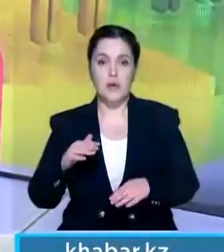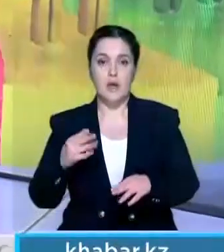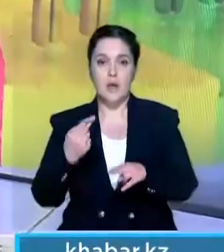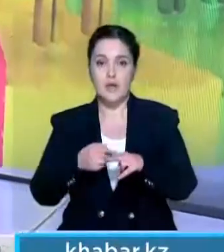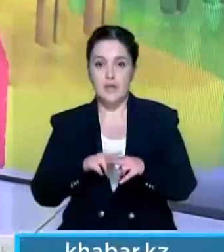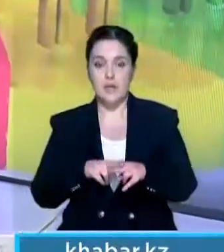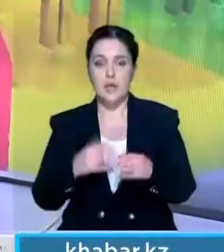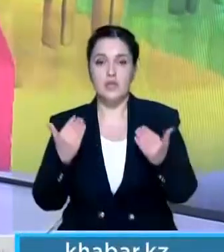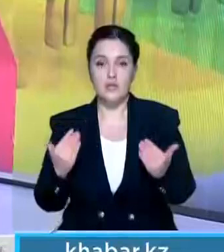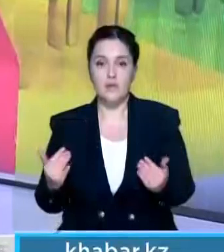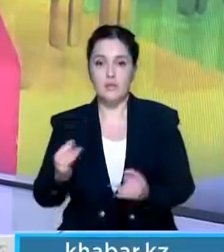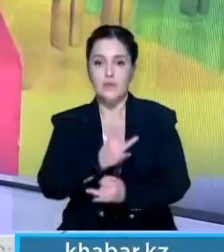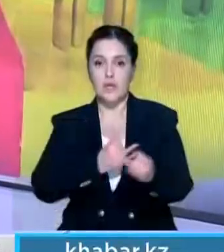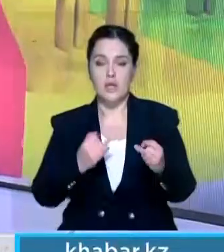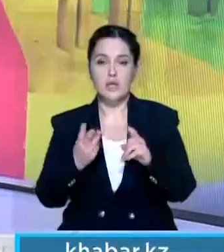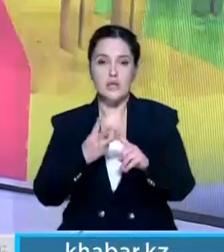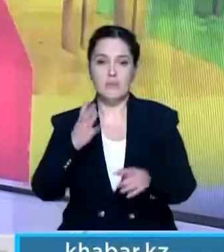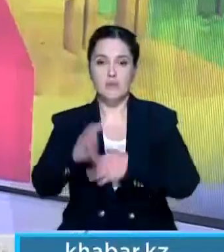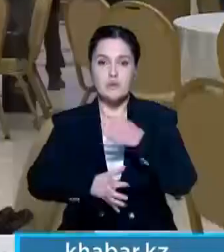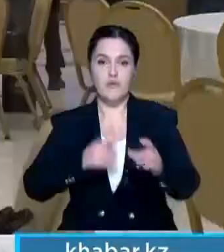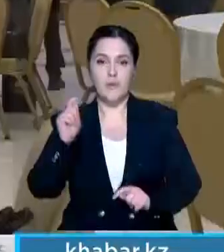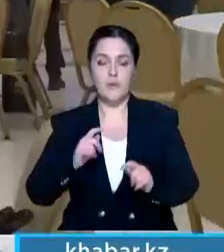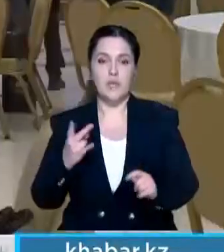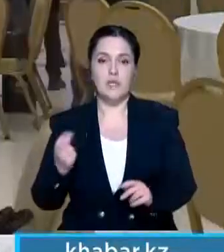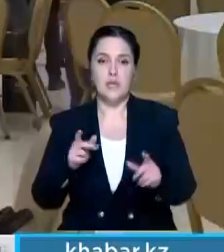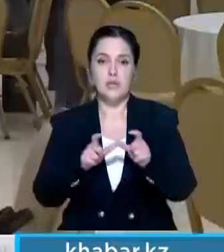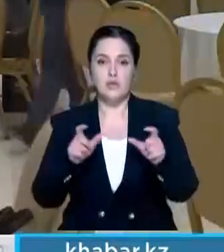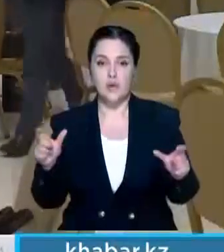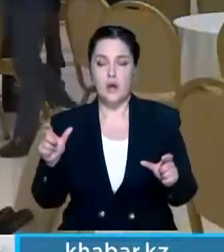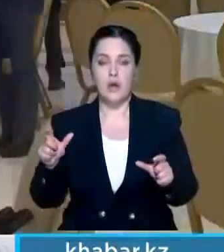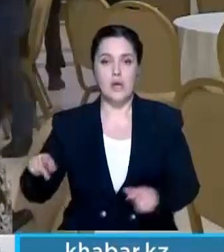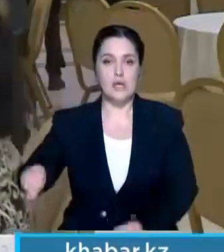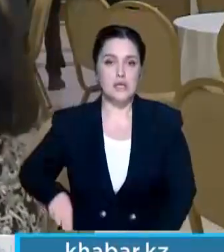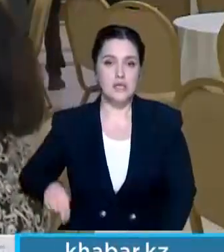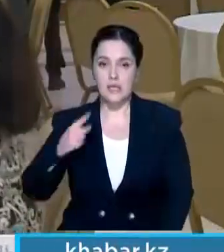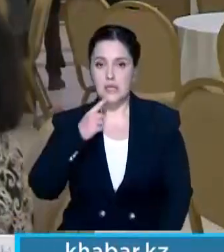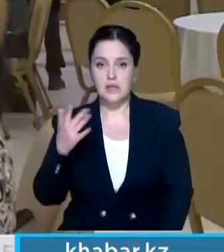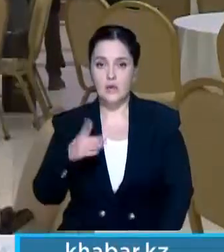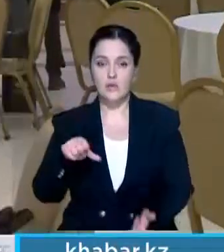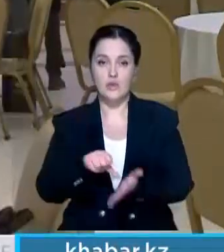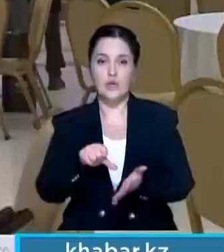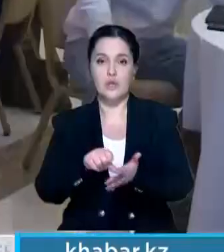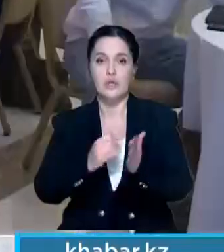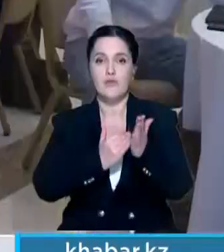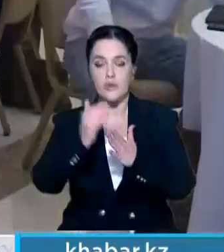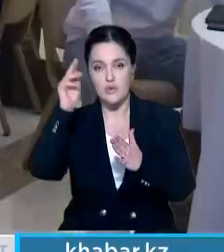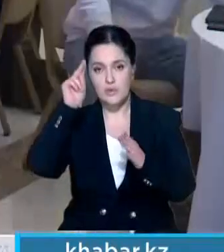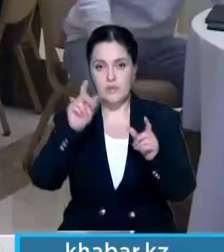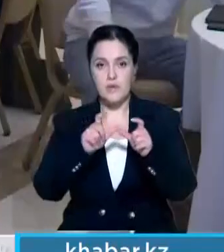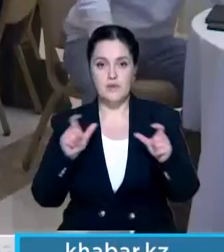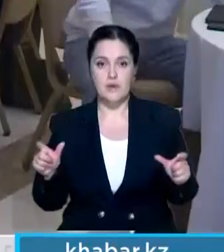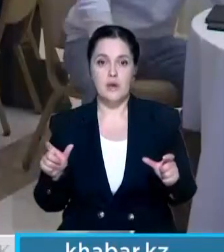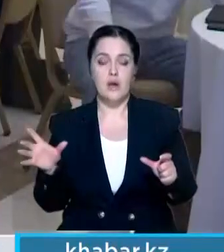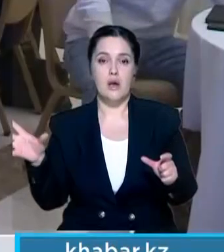профессиям? Эти и другие вопросы сегодня обсуждали на третьем международном форуме Национальной школы ректоров. В мероприятии приняли участие руководители высших